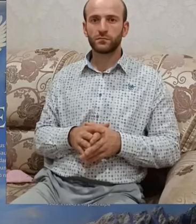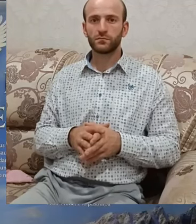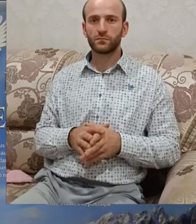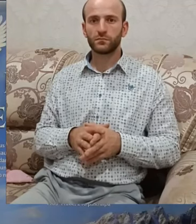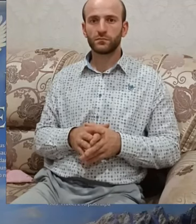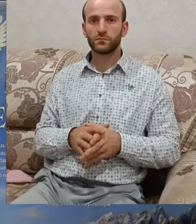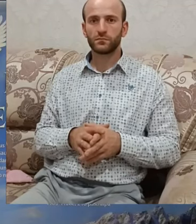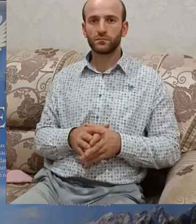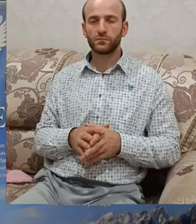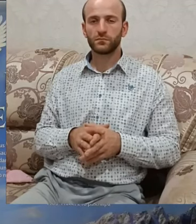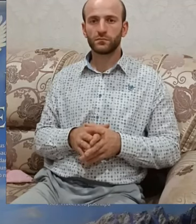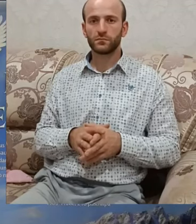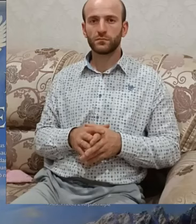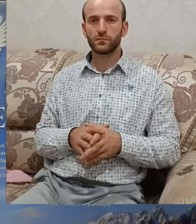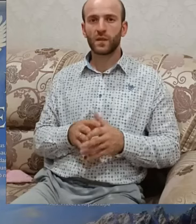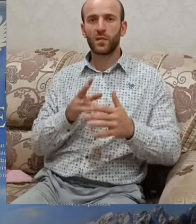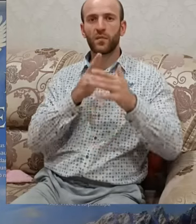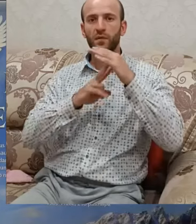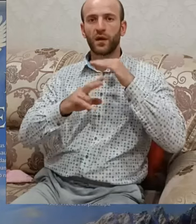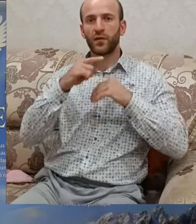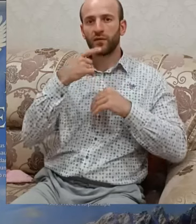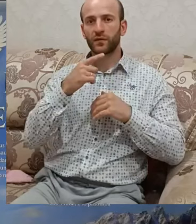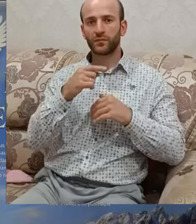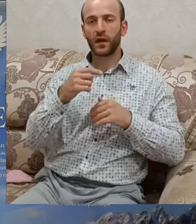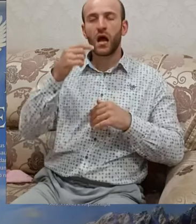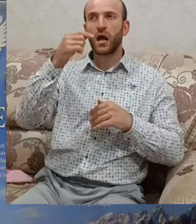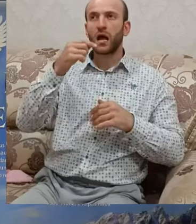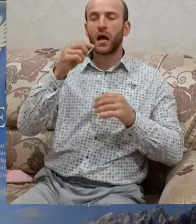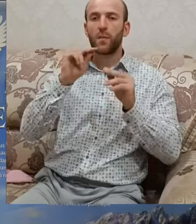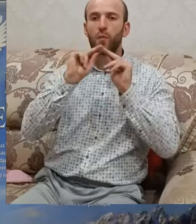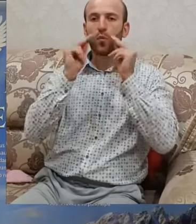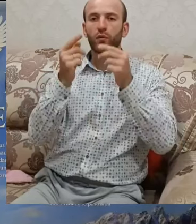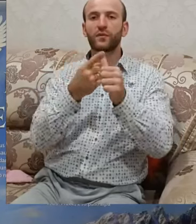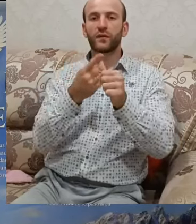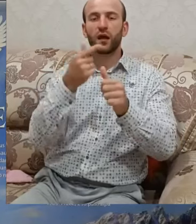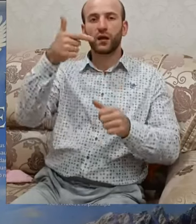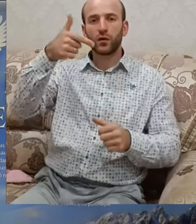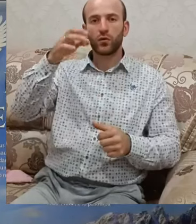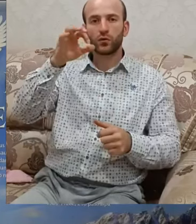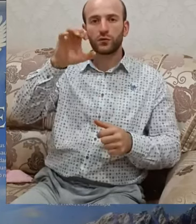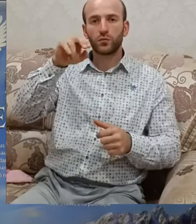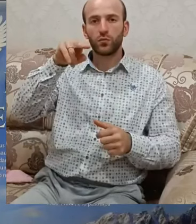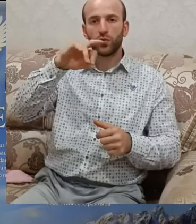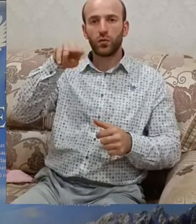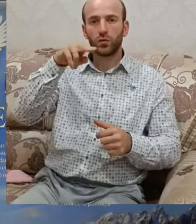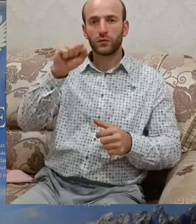Ponai, ar tai nepabaigos ženklas? Господа, не является ли это знамением конца?